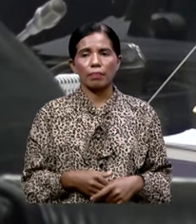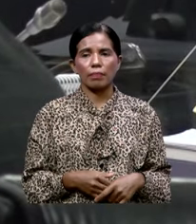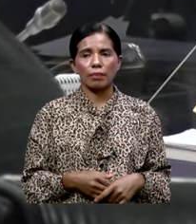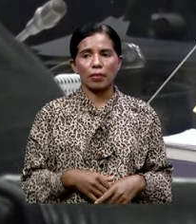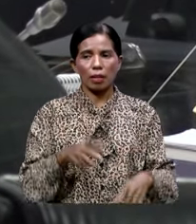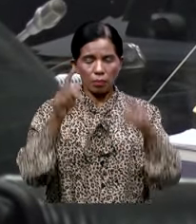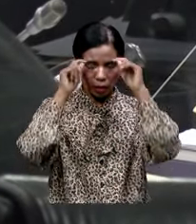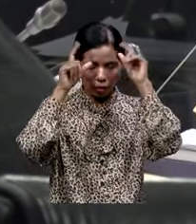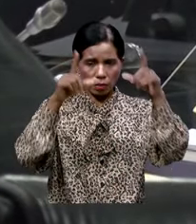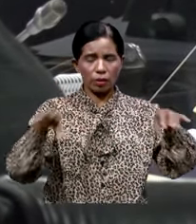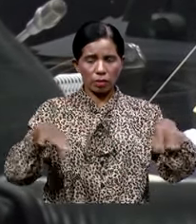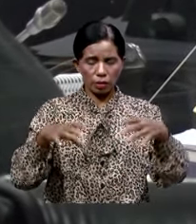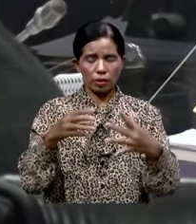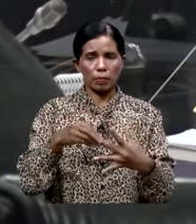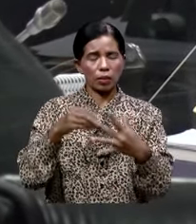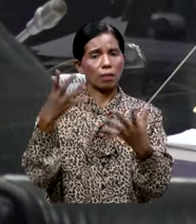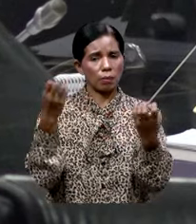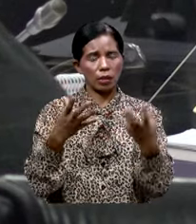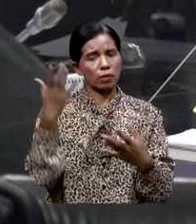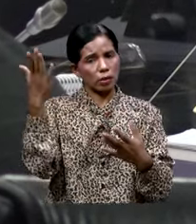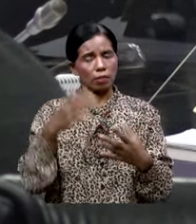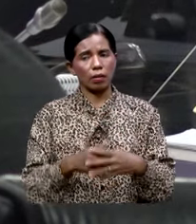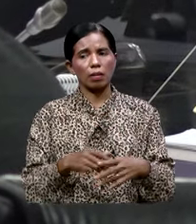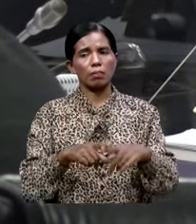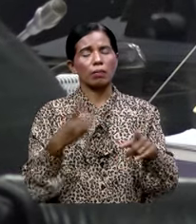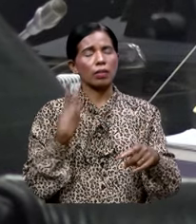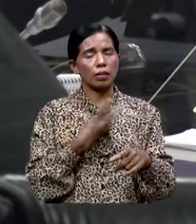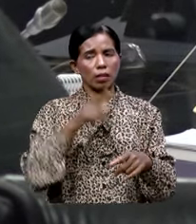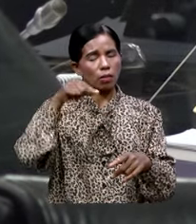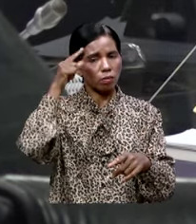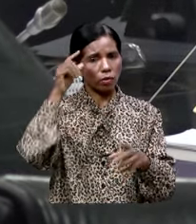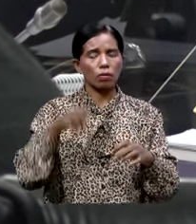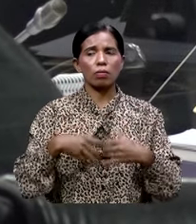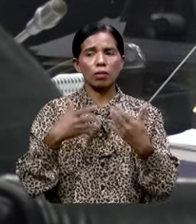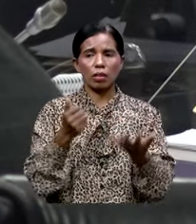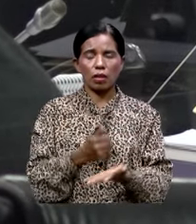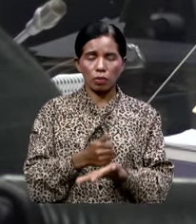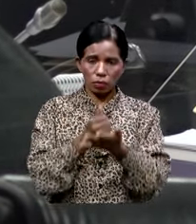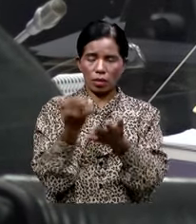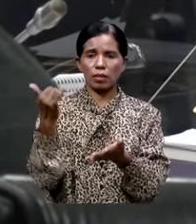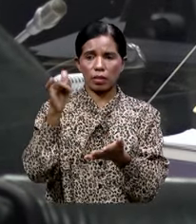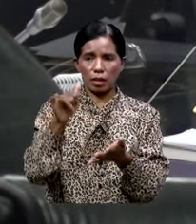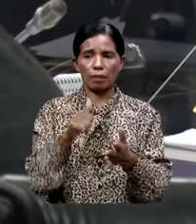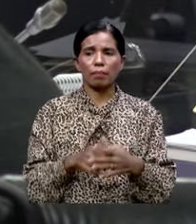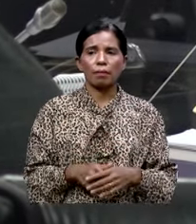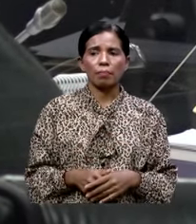Timoroa especial barak lo sene ba iha ne ba ne. Mabe itene governo ma tenghalun sa para bele fasilita sira.